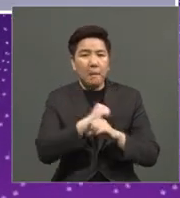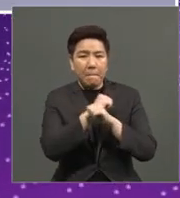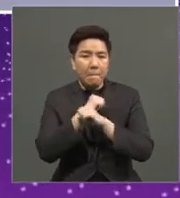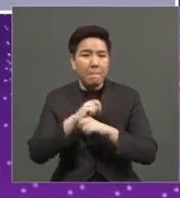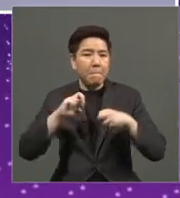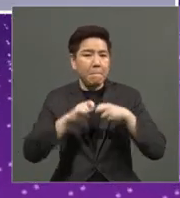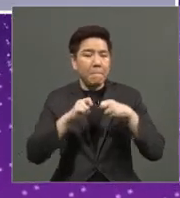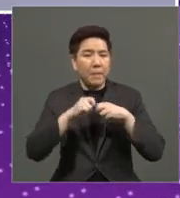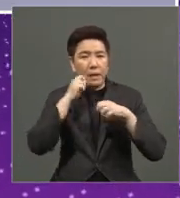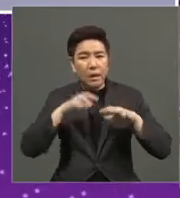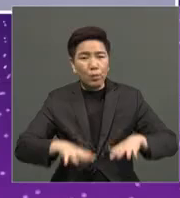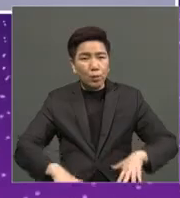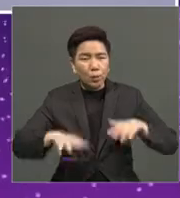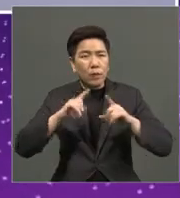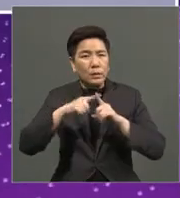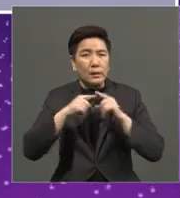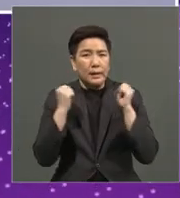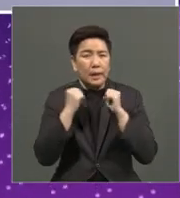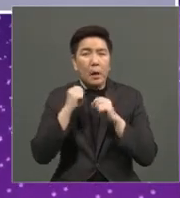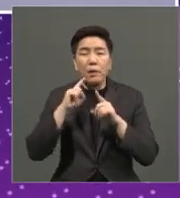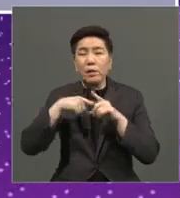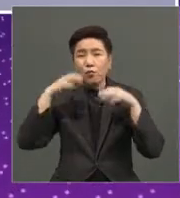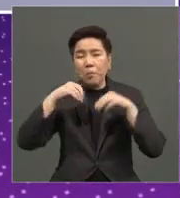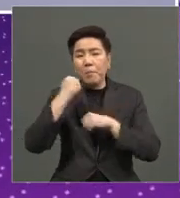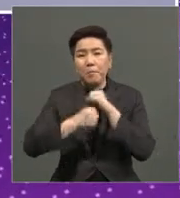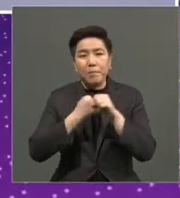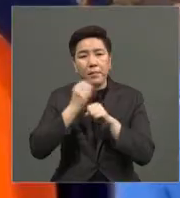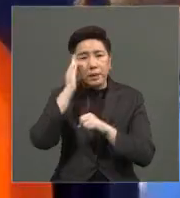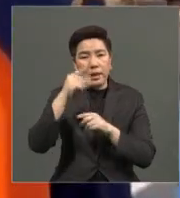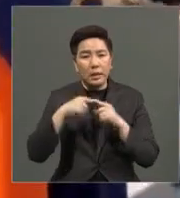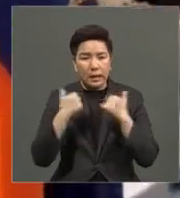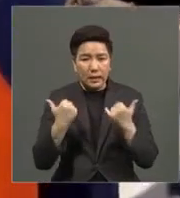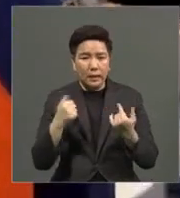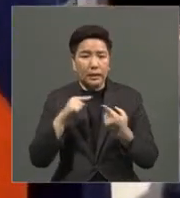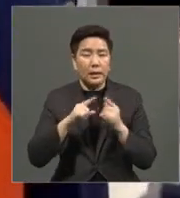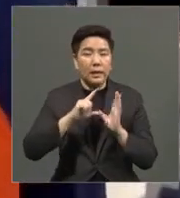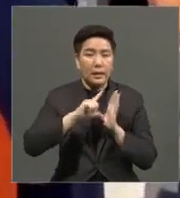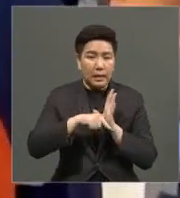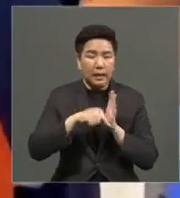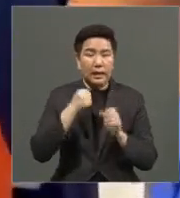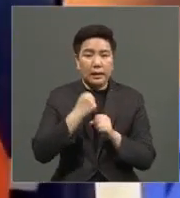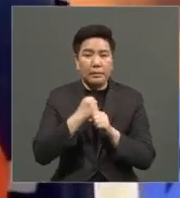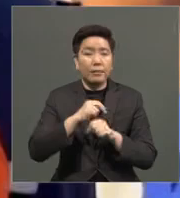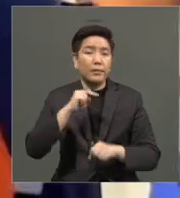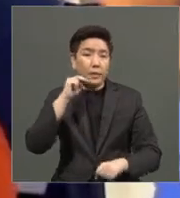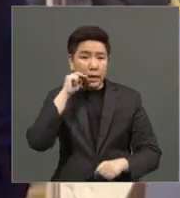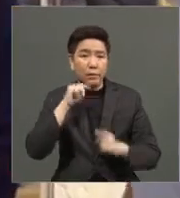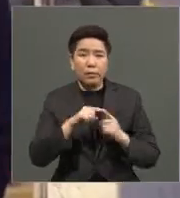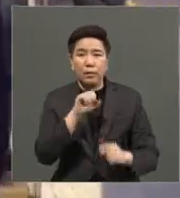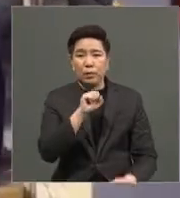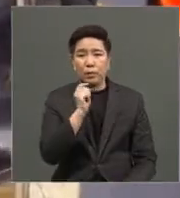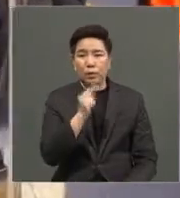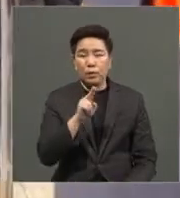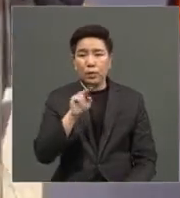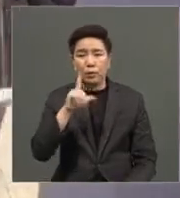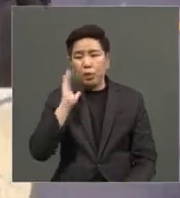แก้ปัญหาน้ำท่วมรองรับฤดูฝนในปีหน้านายสุรสีกิตติมณฑลเลขาธิการสำนักงานทรัพยากรน้ำแห่งชาตินำ